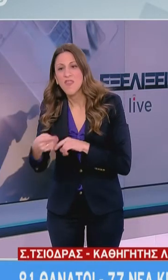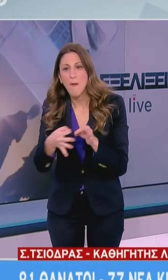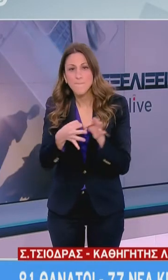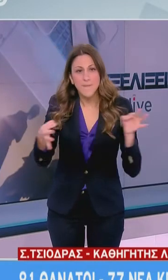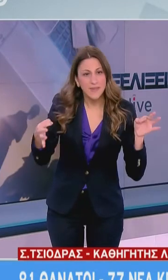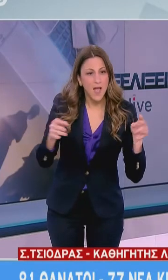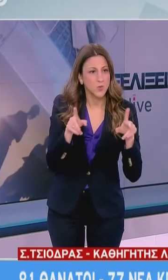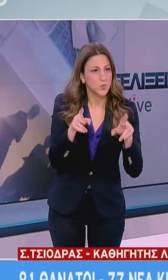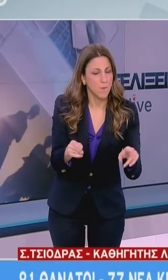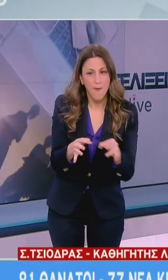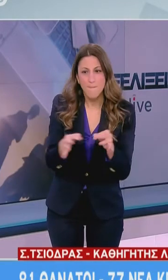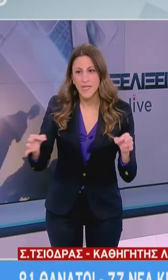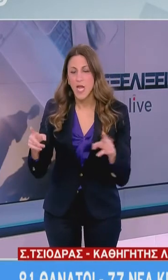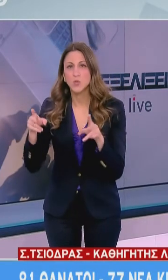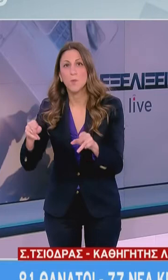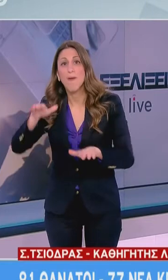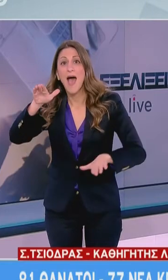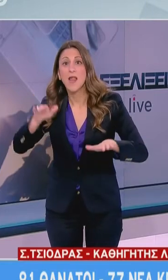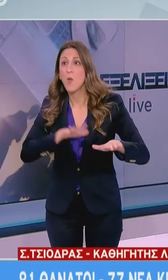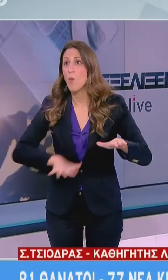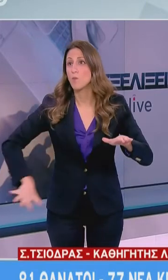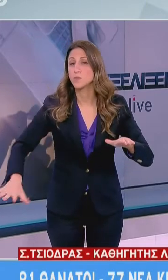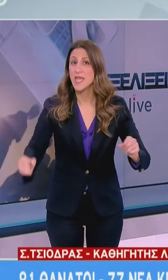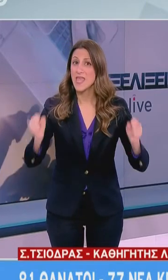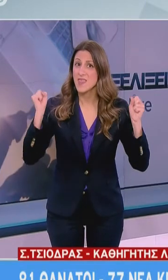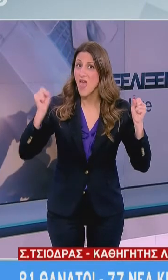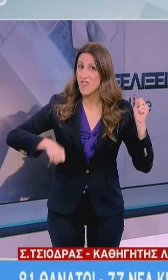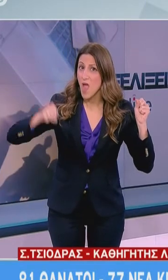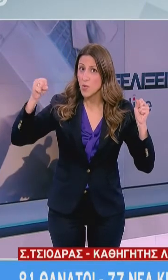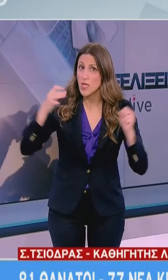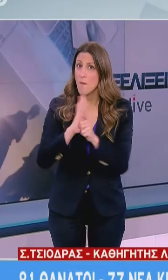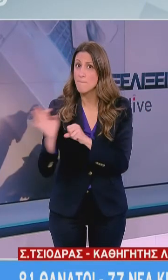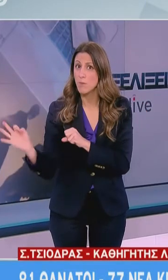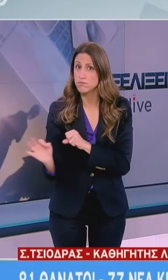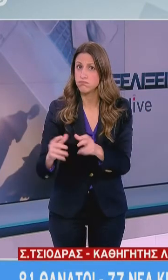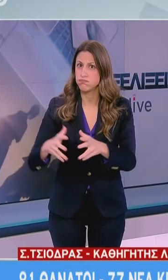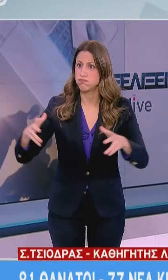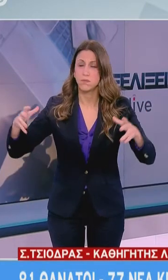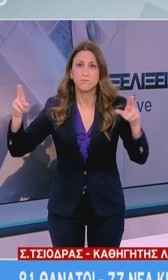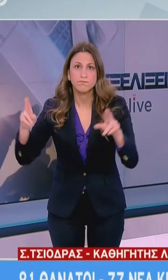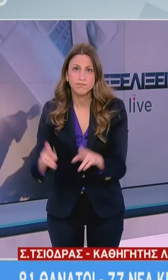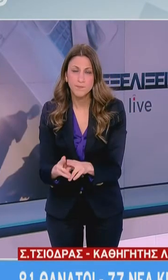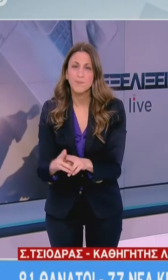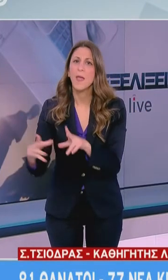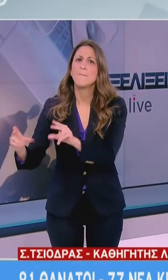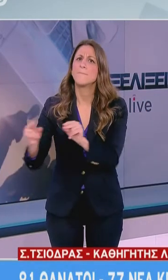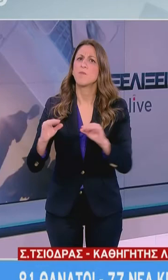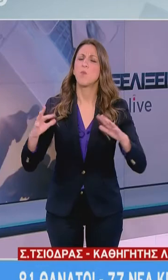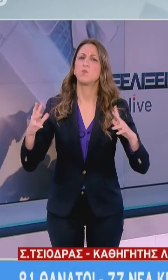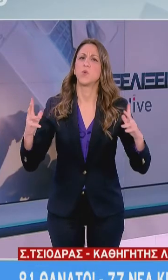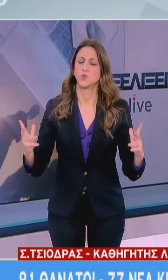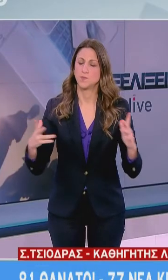μέτρων, ανάλογα με τις ανάγκες υγείας του πληθυσμού. Αυτοί οι κύκλοι παρομοιάζουν τον τρόπο για να ξεπεράσουμε την